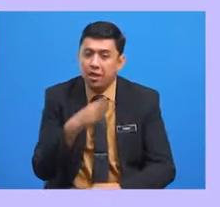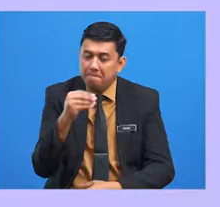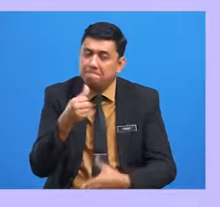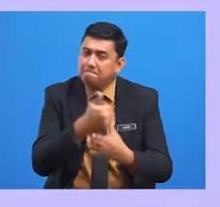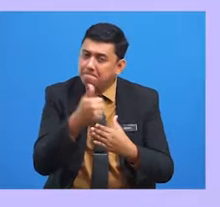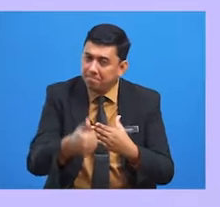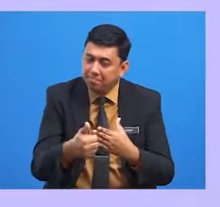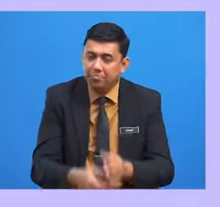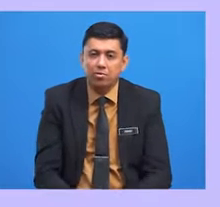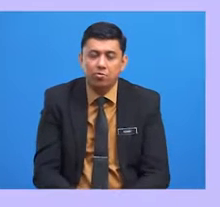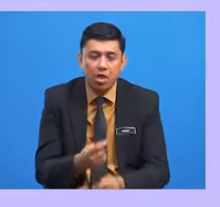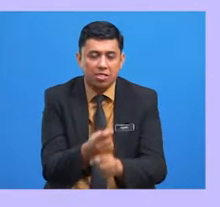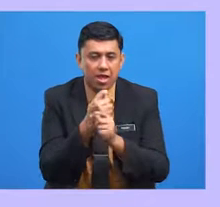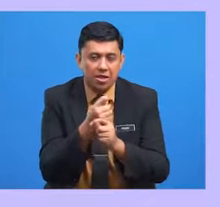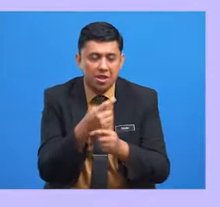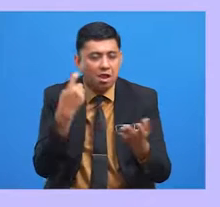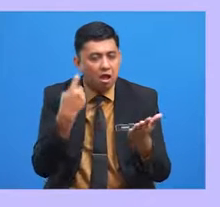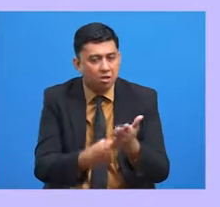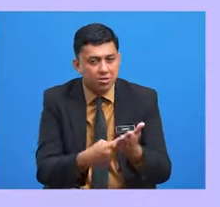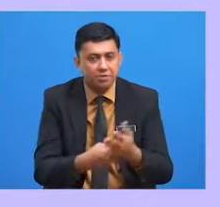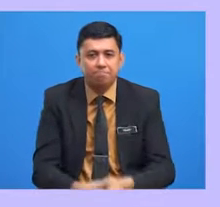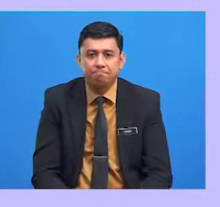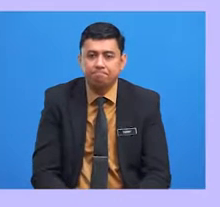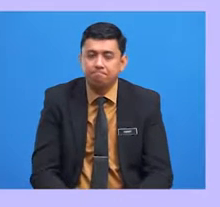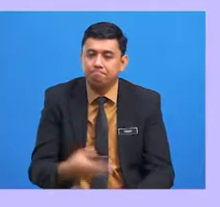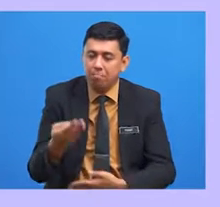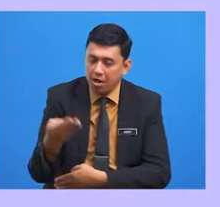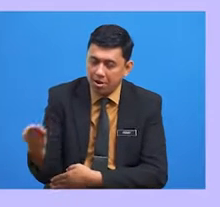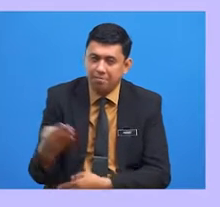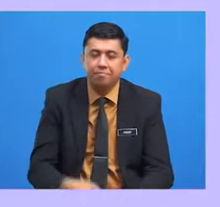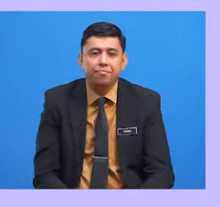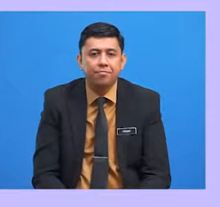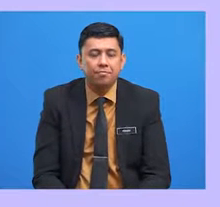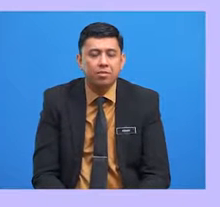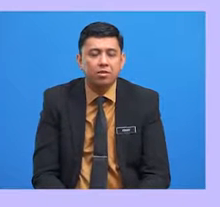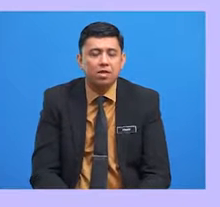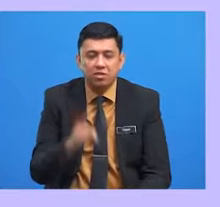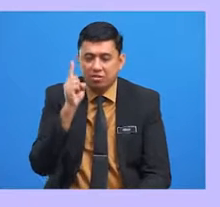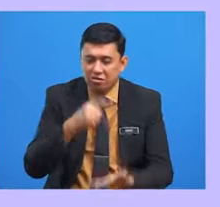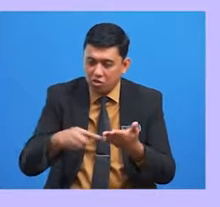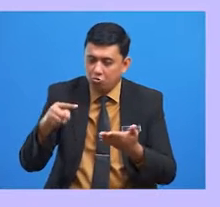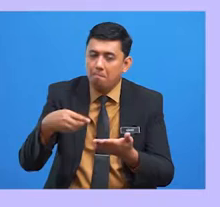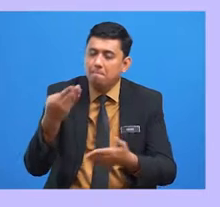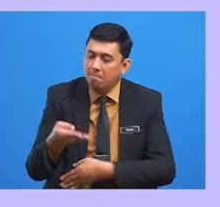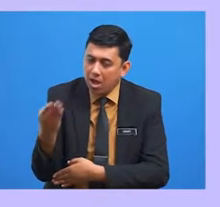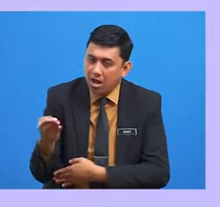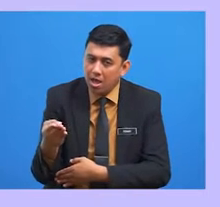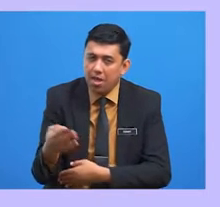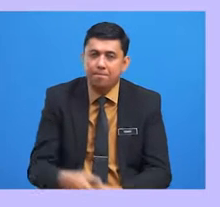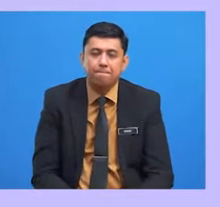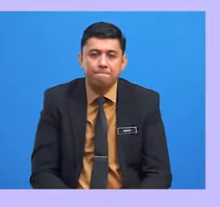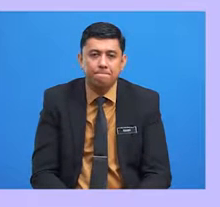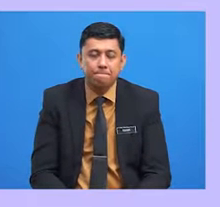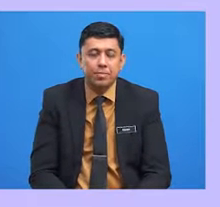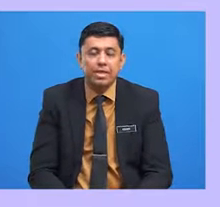Dan yang terakhir, ketahanan sesuatu barang. Permintaan anjal berlaku jika sesuatu barang tahan lama,